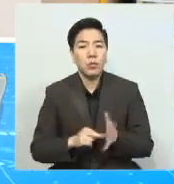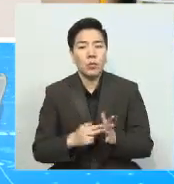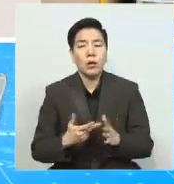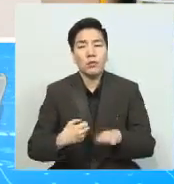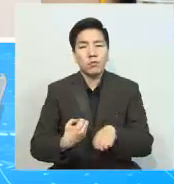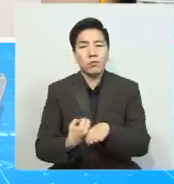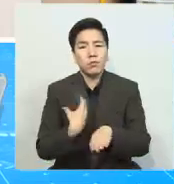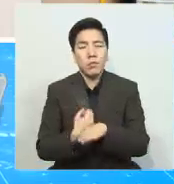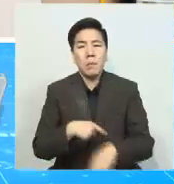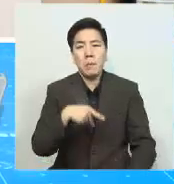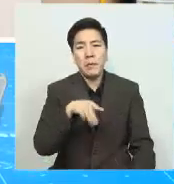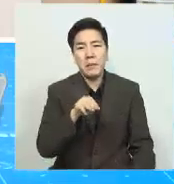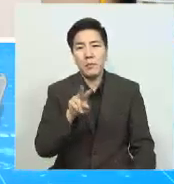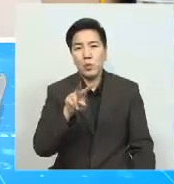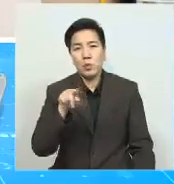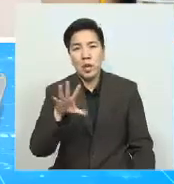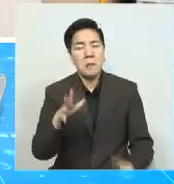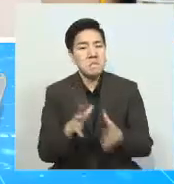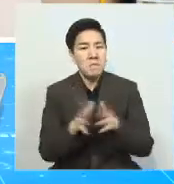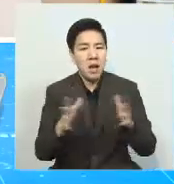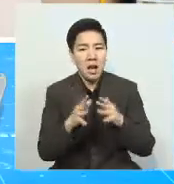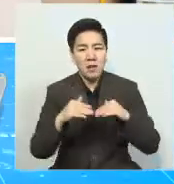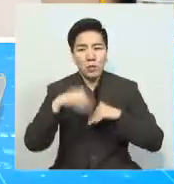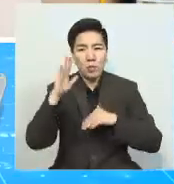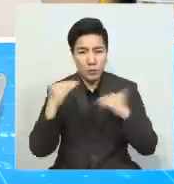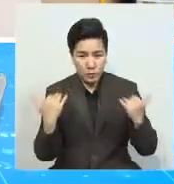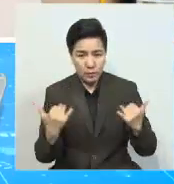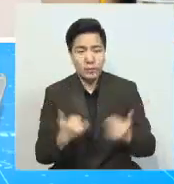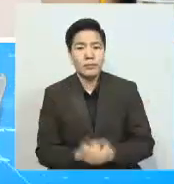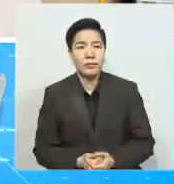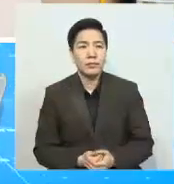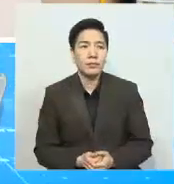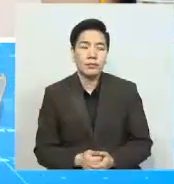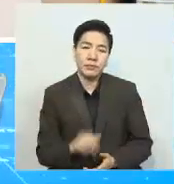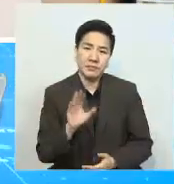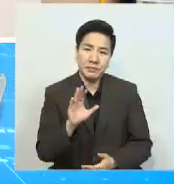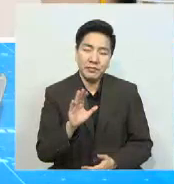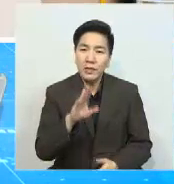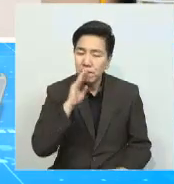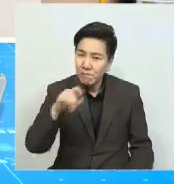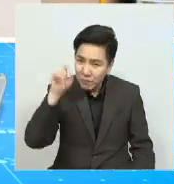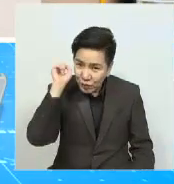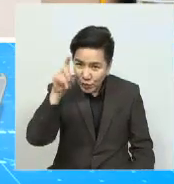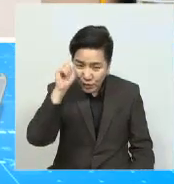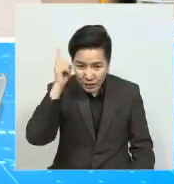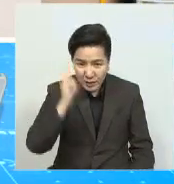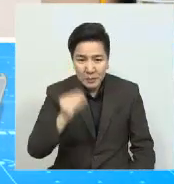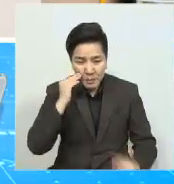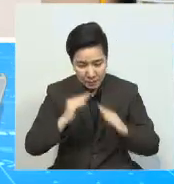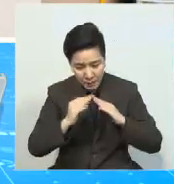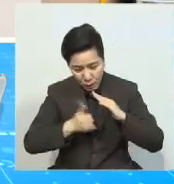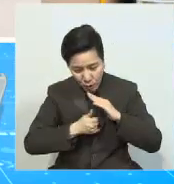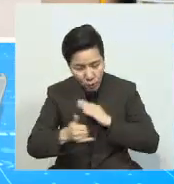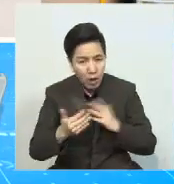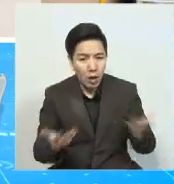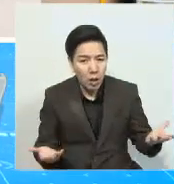มันจะปล่อยไอ้ PM 2.5 ออกมาปริมาณค่อนข้างสูงนะครับ ค่ะค่ะ เอ๊ะอย่างนี้ถ้าสมมติฉุกเฉินจริงๆจำเป็นต้องออกจากบ้